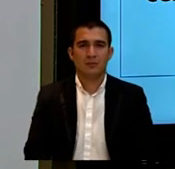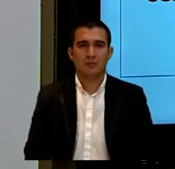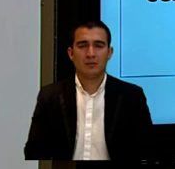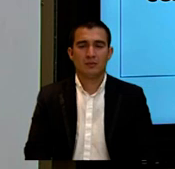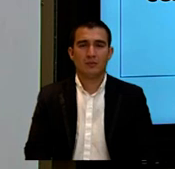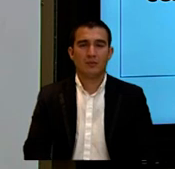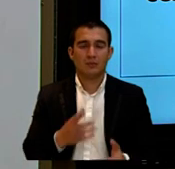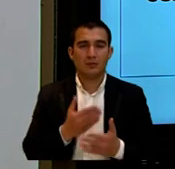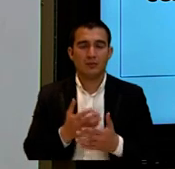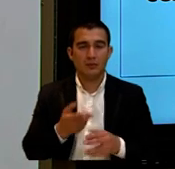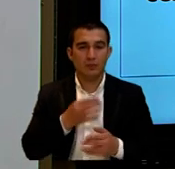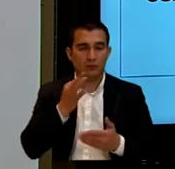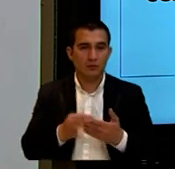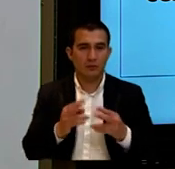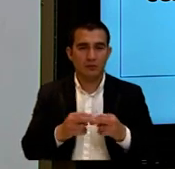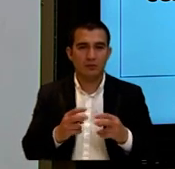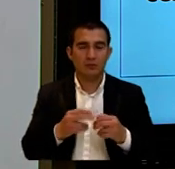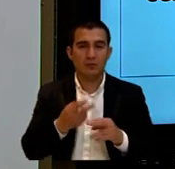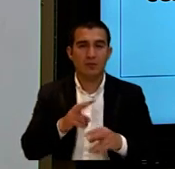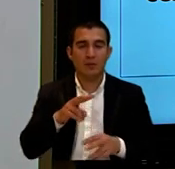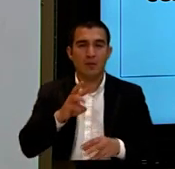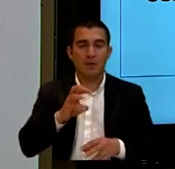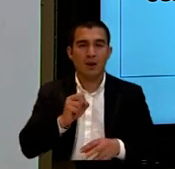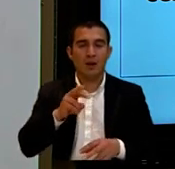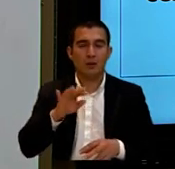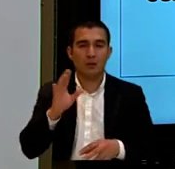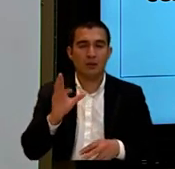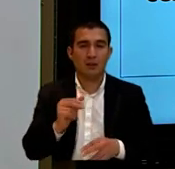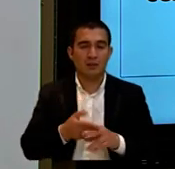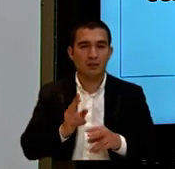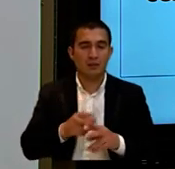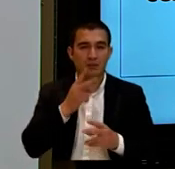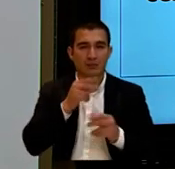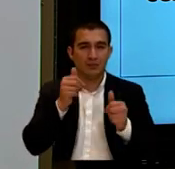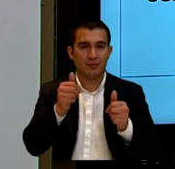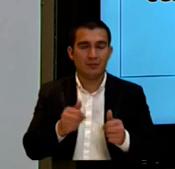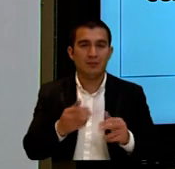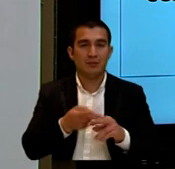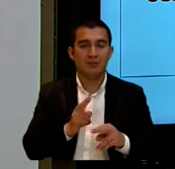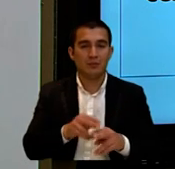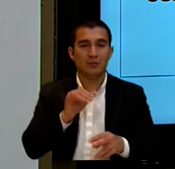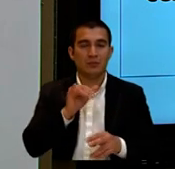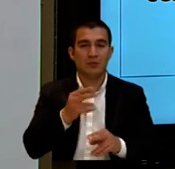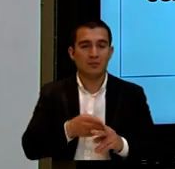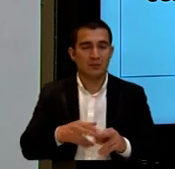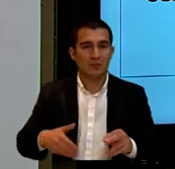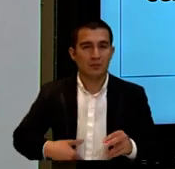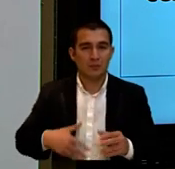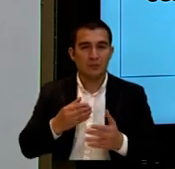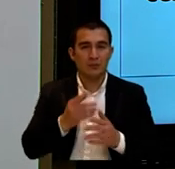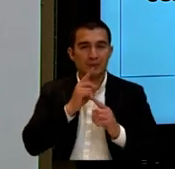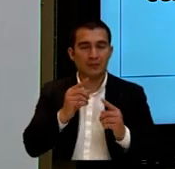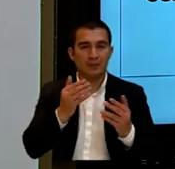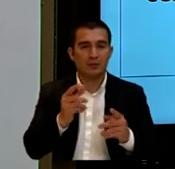Чауабларыңызның текшірін, мағлүскіләрді әйріш сестемасы яғана тасмасман бүйректтən ібарат.